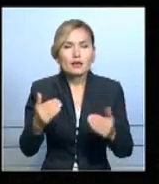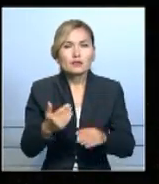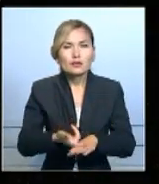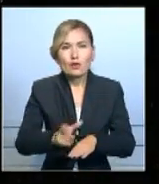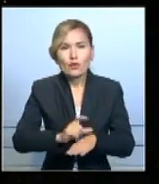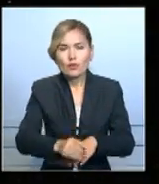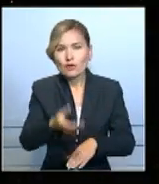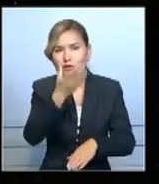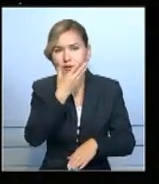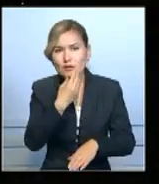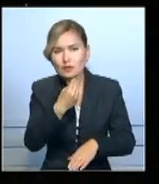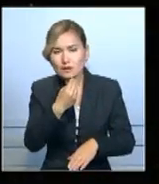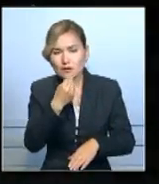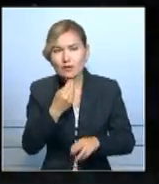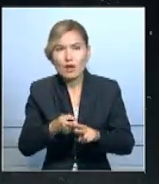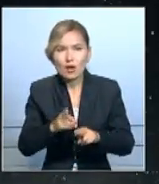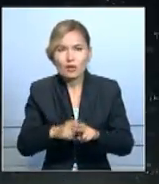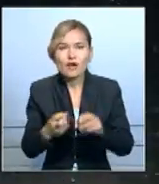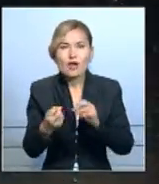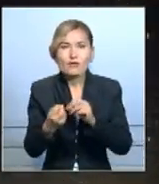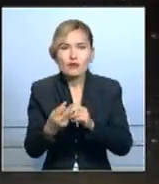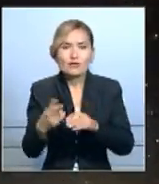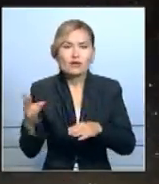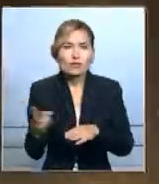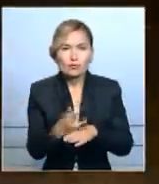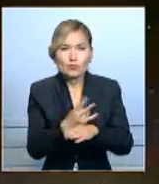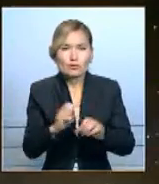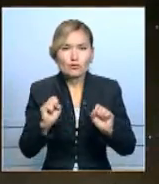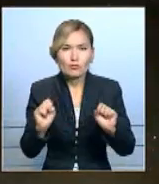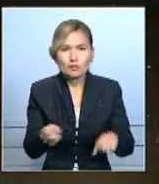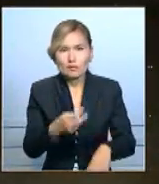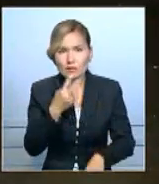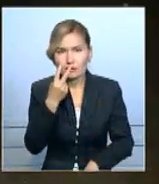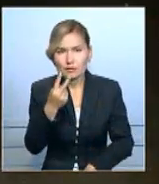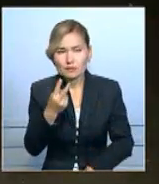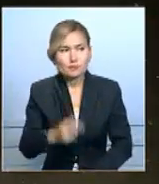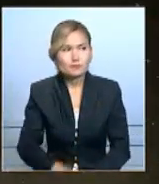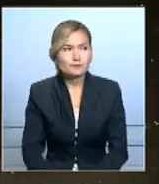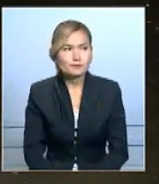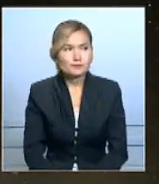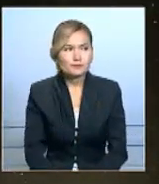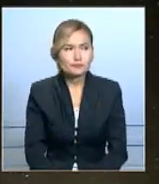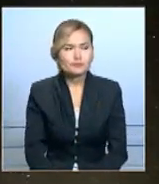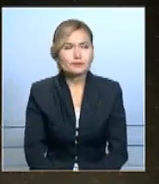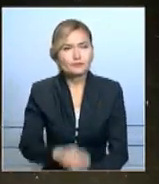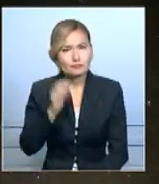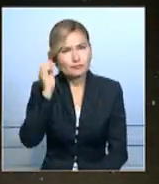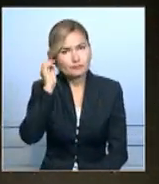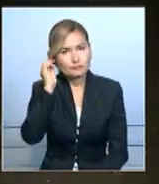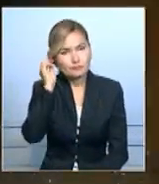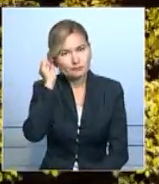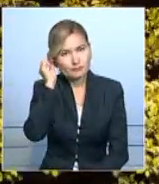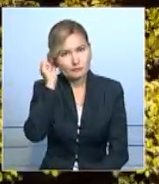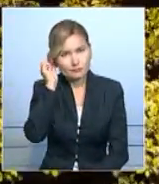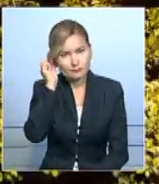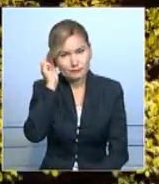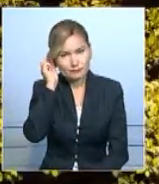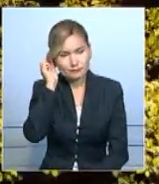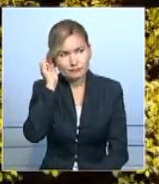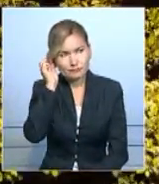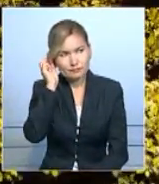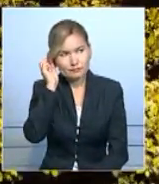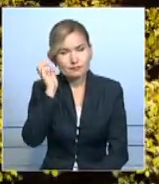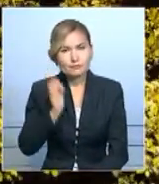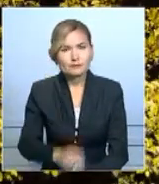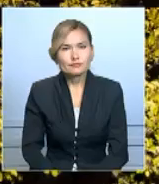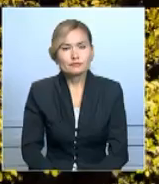әлі 10-12 түн тамашалауға болады. Айдарбек Айтмұхамбетұлы, Руслан Алиев және Дмитрий Рура, Петропавл,